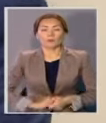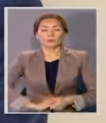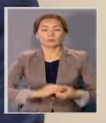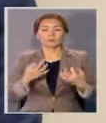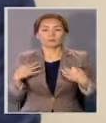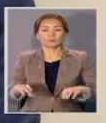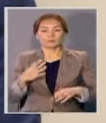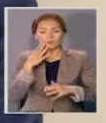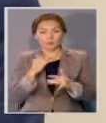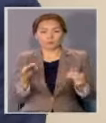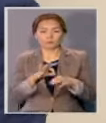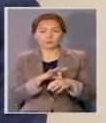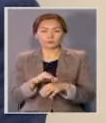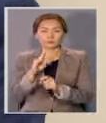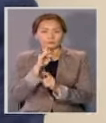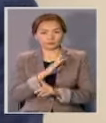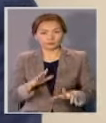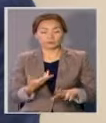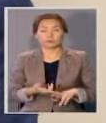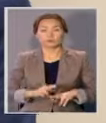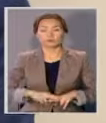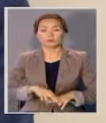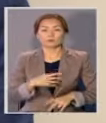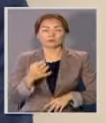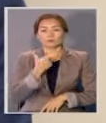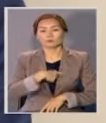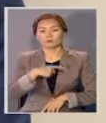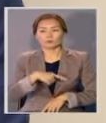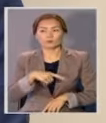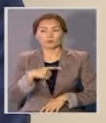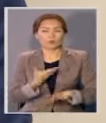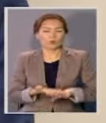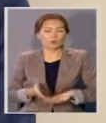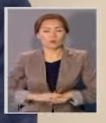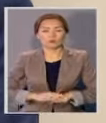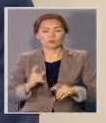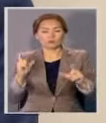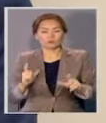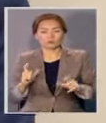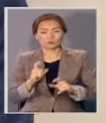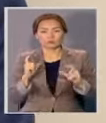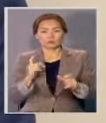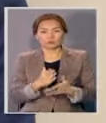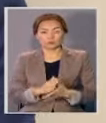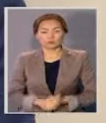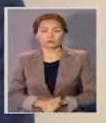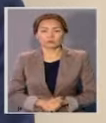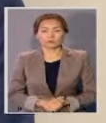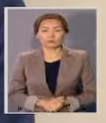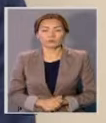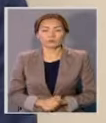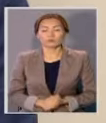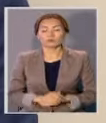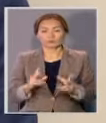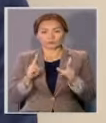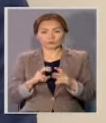рұқсат етілген шамада тыс тасымалдау тиімсіз, сол себептен пайда табу мақсатында аузы мұрнына дейін толтырып тасымалдайды деген жеткізіп жатыр. Бұл мәселе